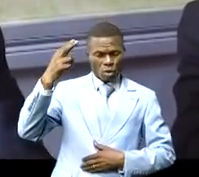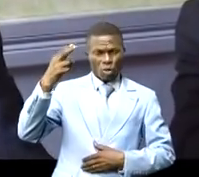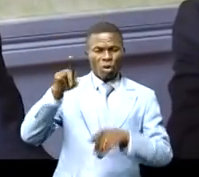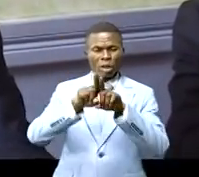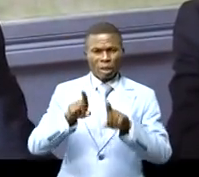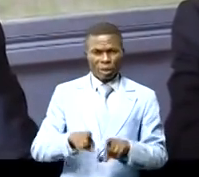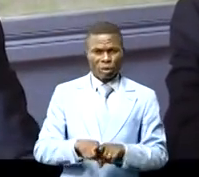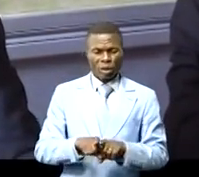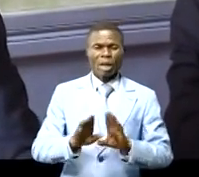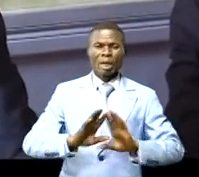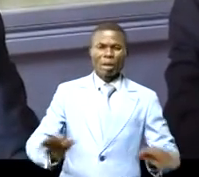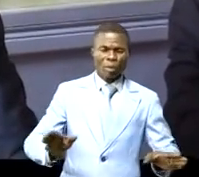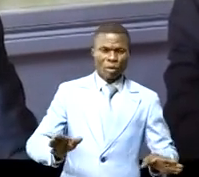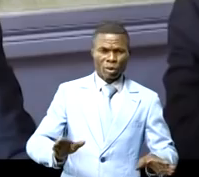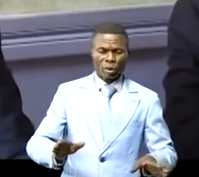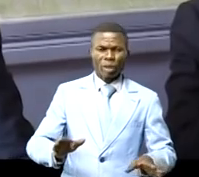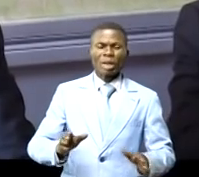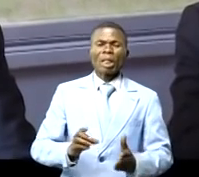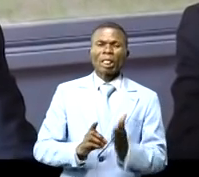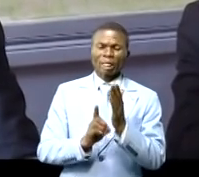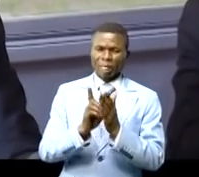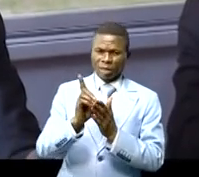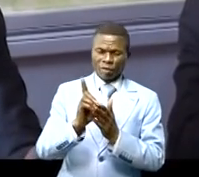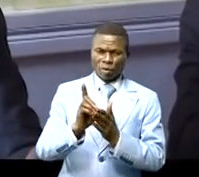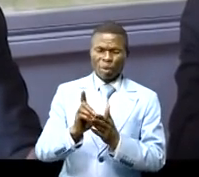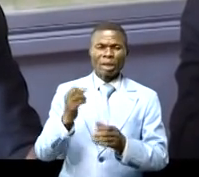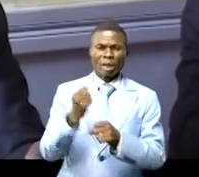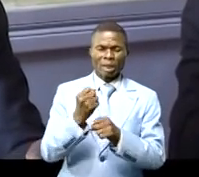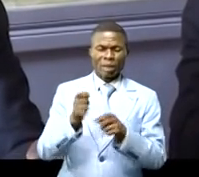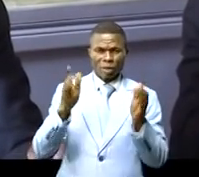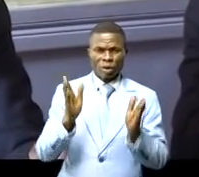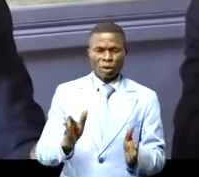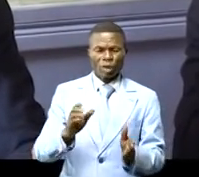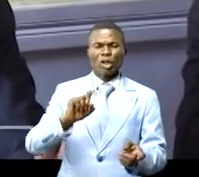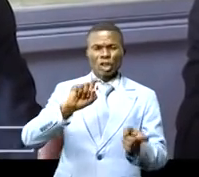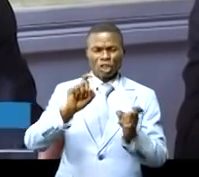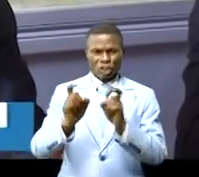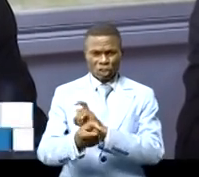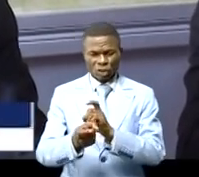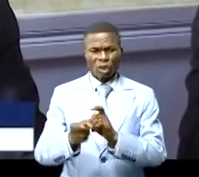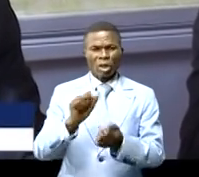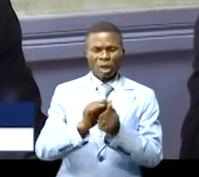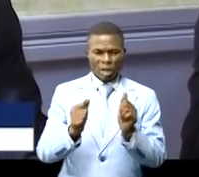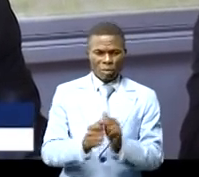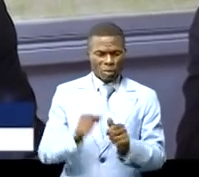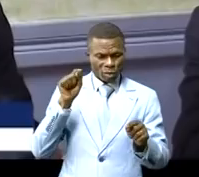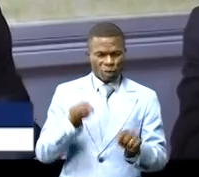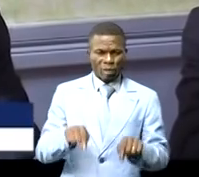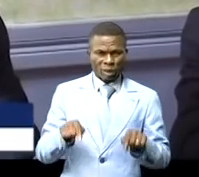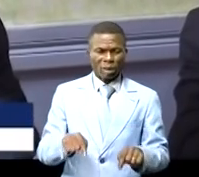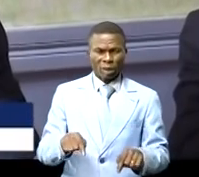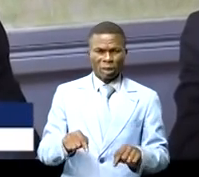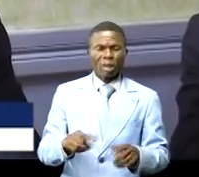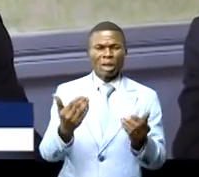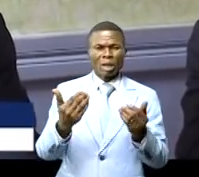providentiel capable de bosser notre profession et de laver l'opprobre qu'elle porte jusqu'ici par